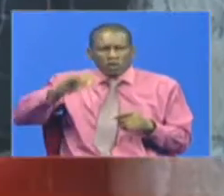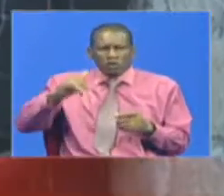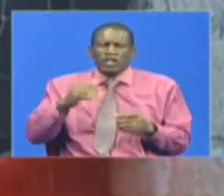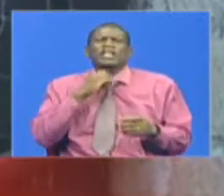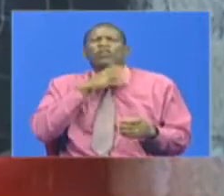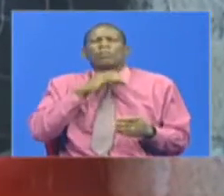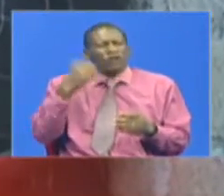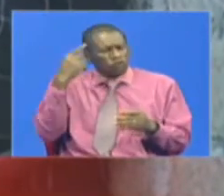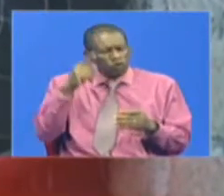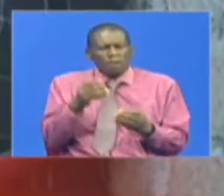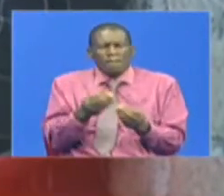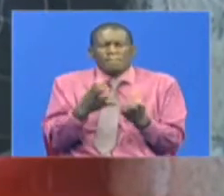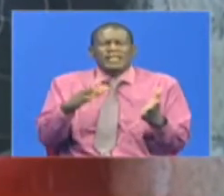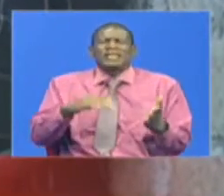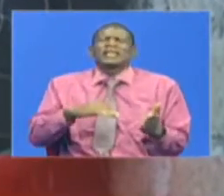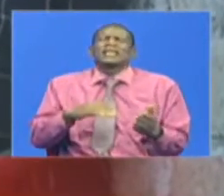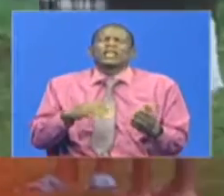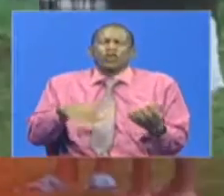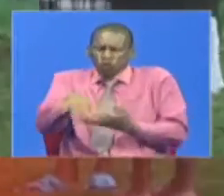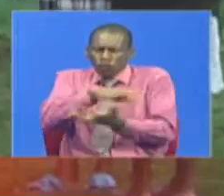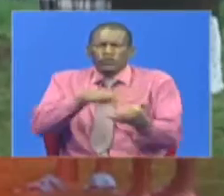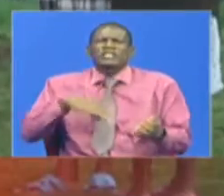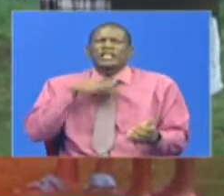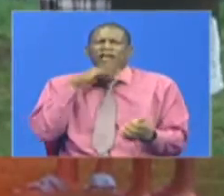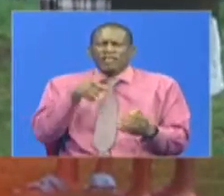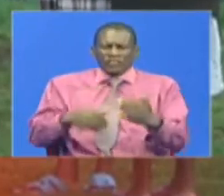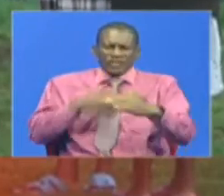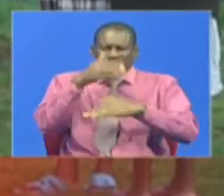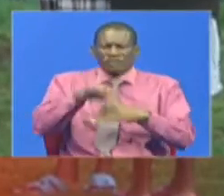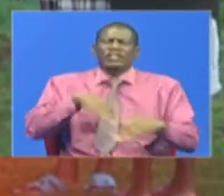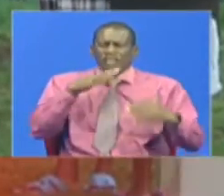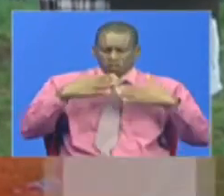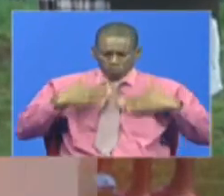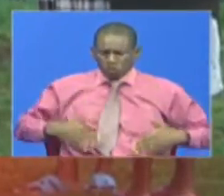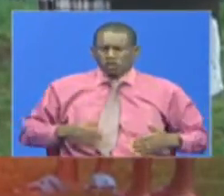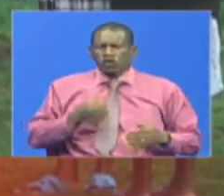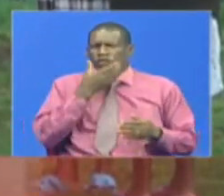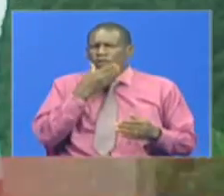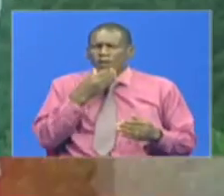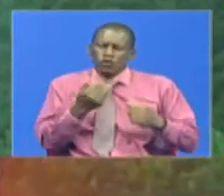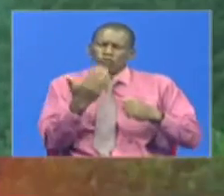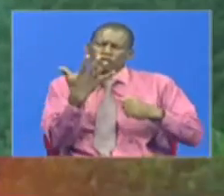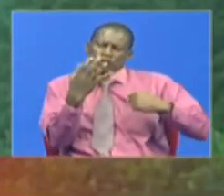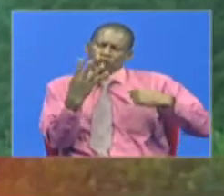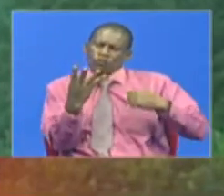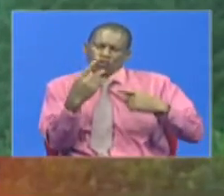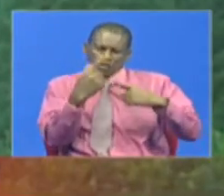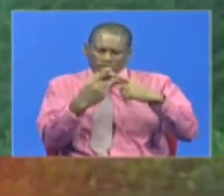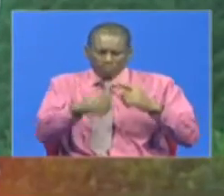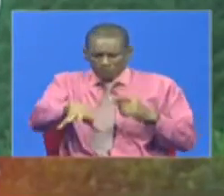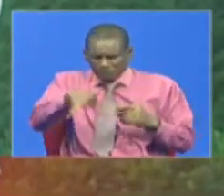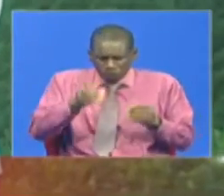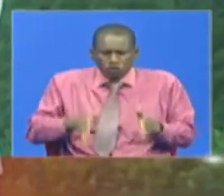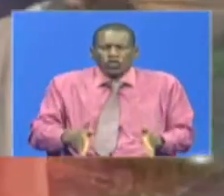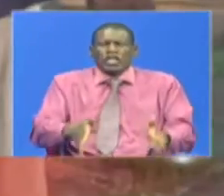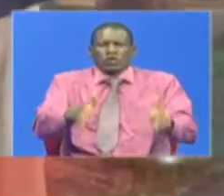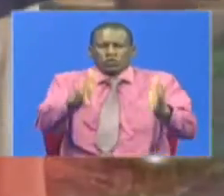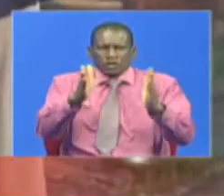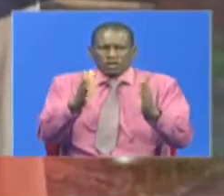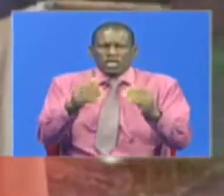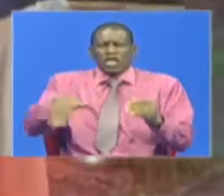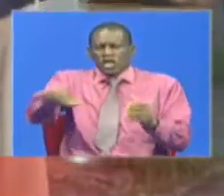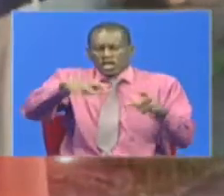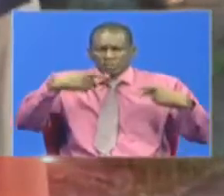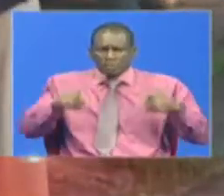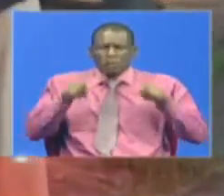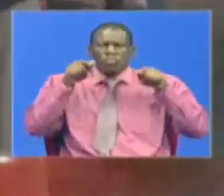ongezeko la vifo vya kutatanisha. Hii ni baada ya mwili wa mwanaume wa miaka 54 kupatikana barabarani. Wakazi